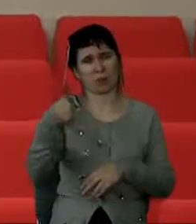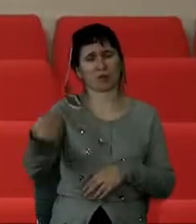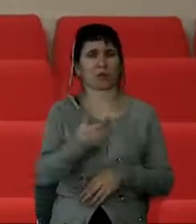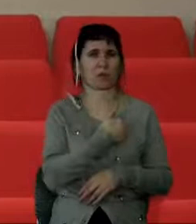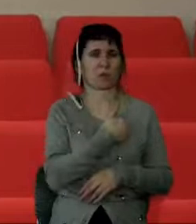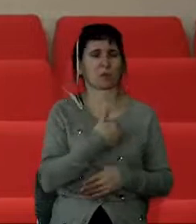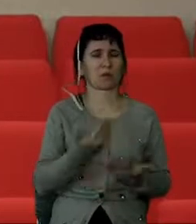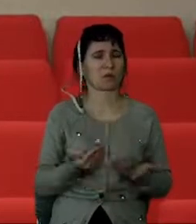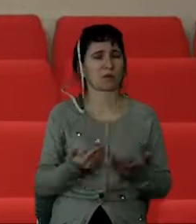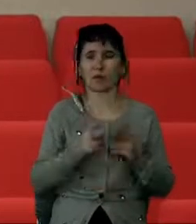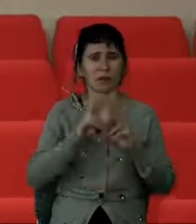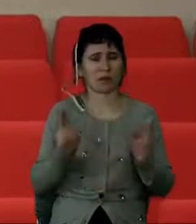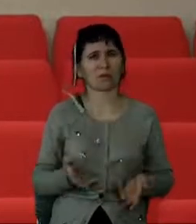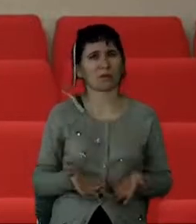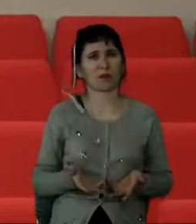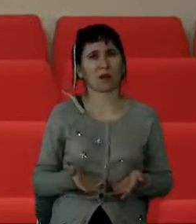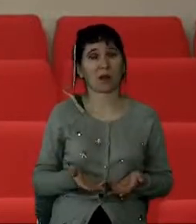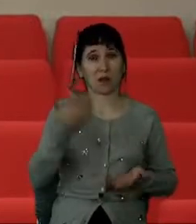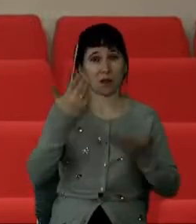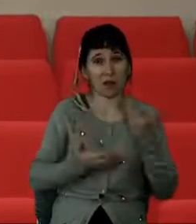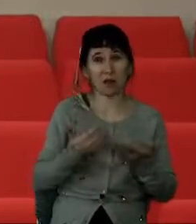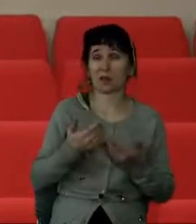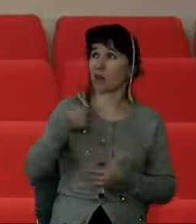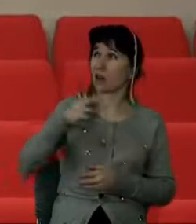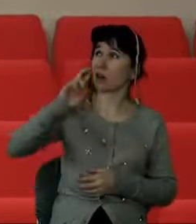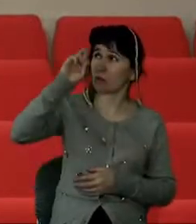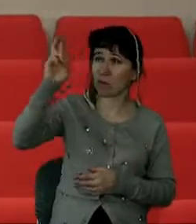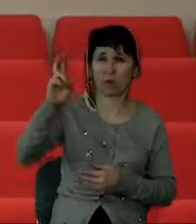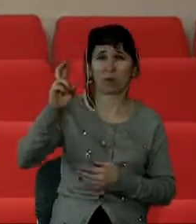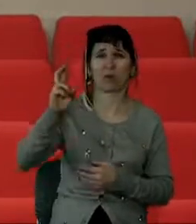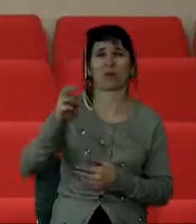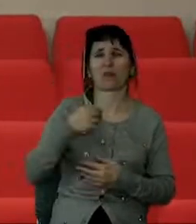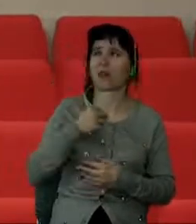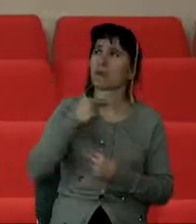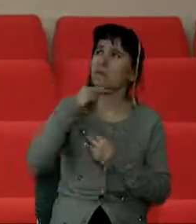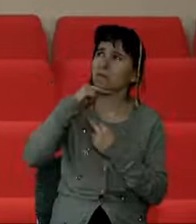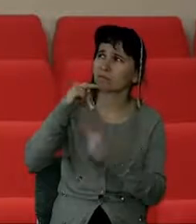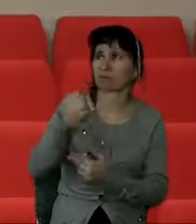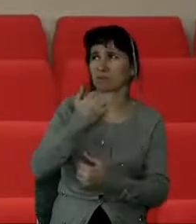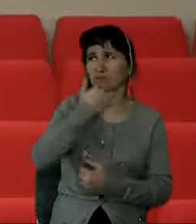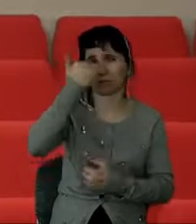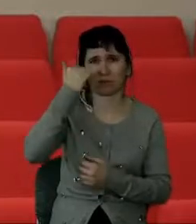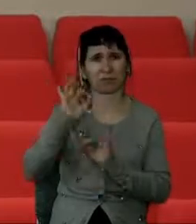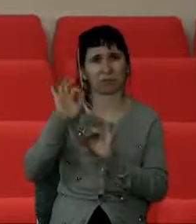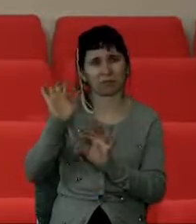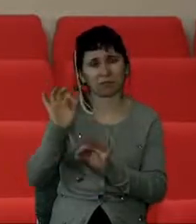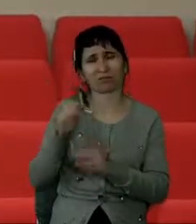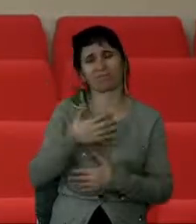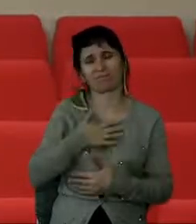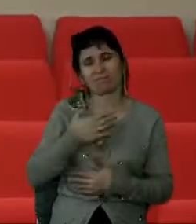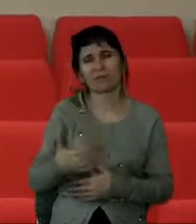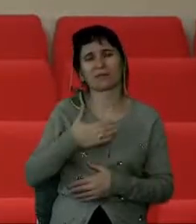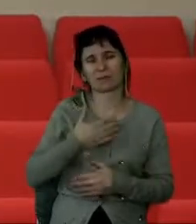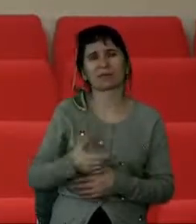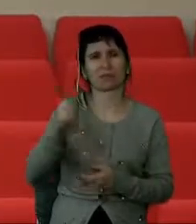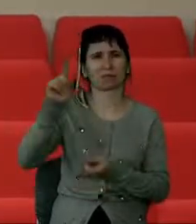Якщо ми будемо вдячні Йому, Він вислухає твого і мого серця бажання, і Він зможе їх